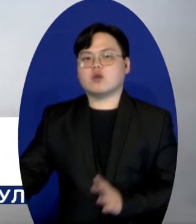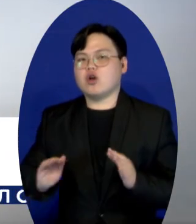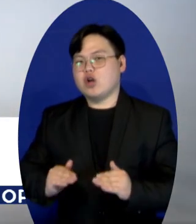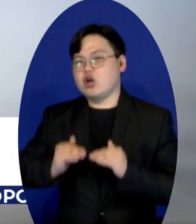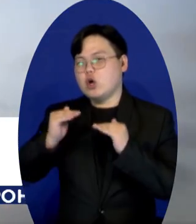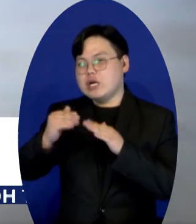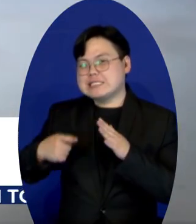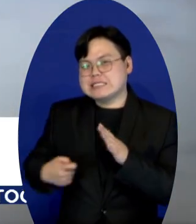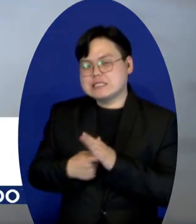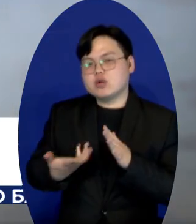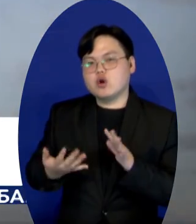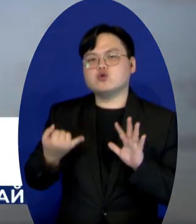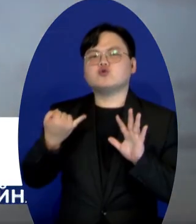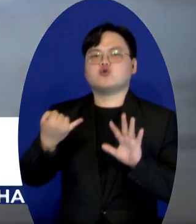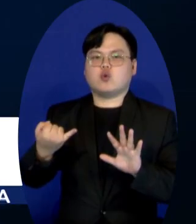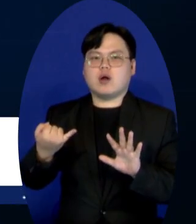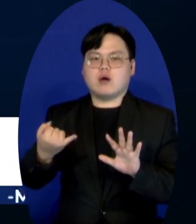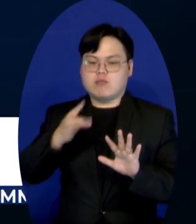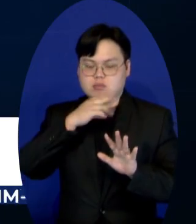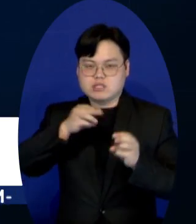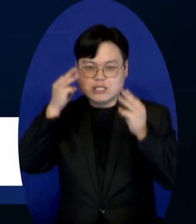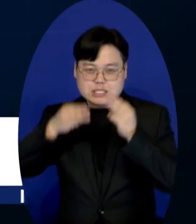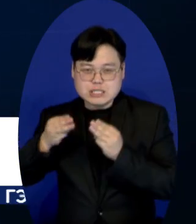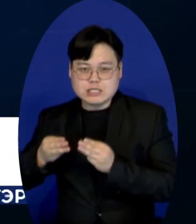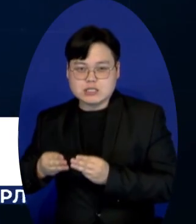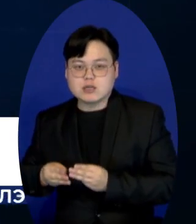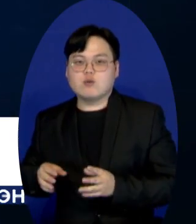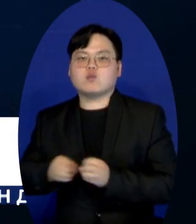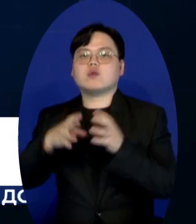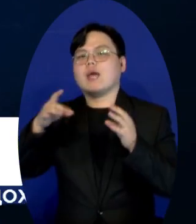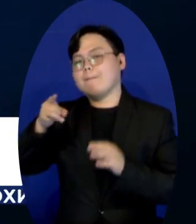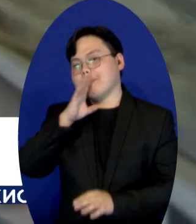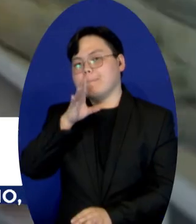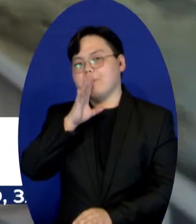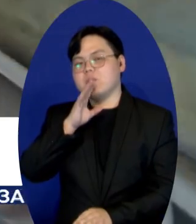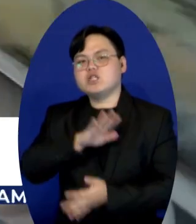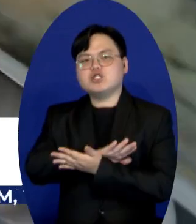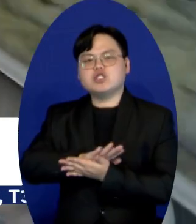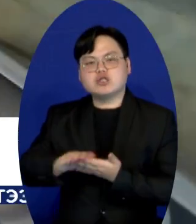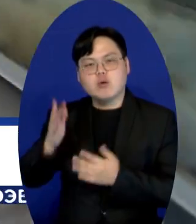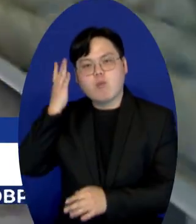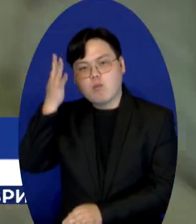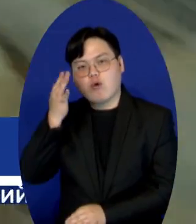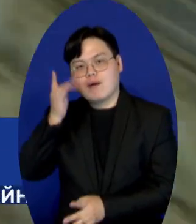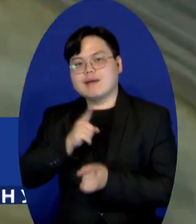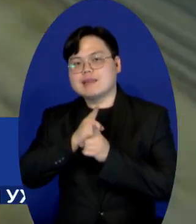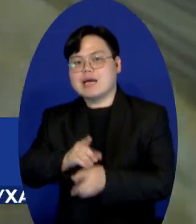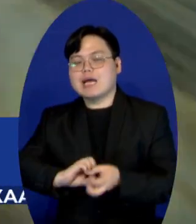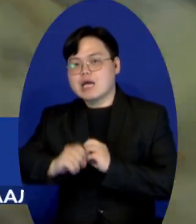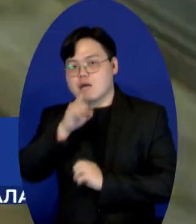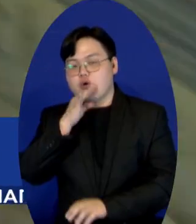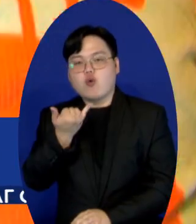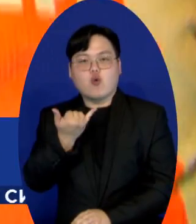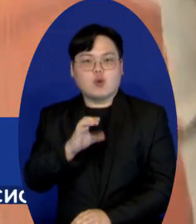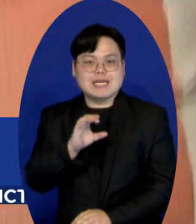Хөгжлийн хязгаарлагч 6 хүчин зүйлийг шийдвэрлэхэд олон бүтээн байгуулалт хийнэ. Өөрөөр хэлбэл шин сэргэлтийн бодлогын хүрээнд хийгдэх усан